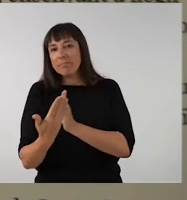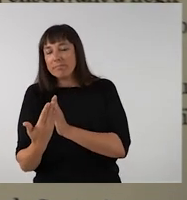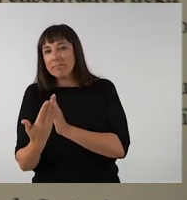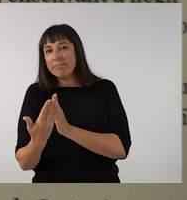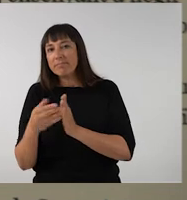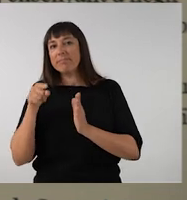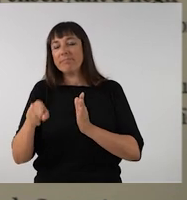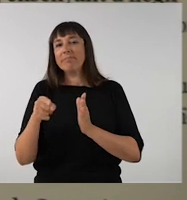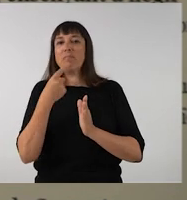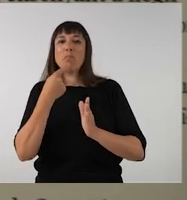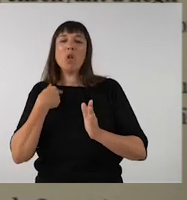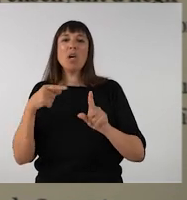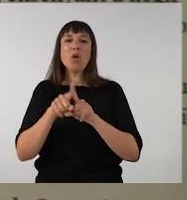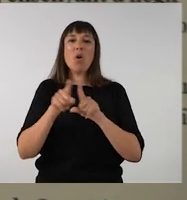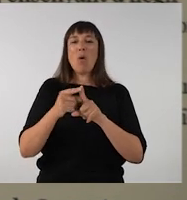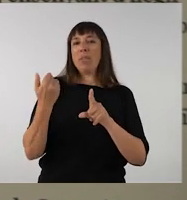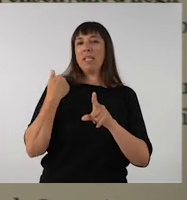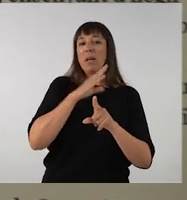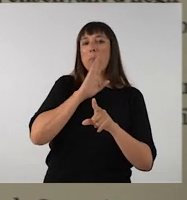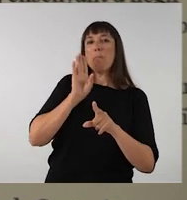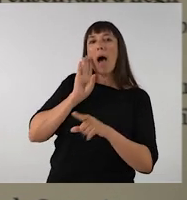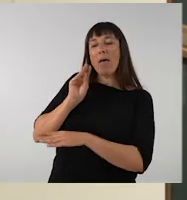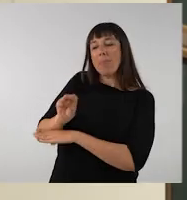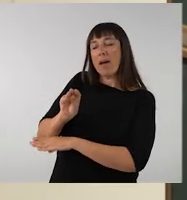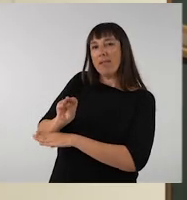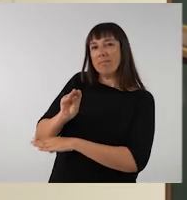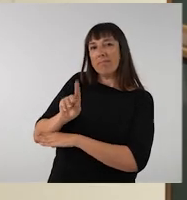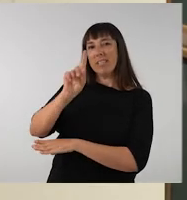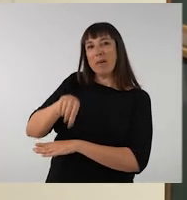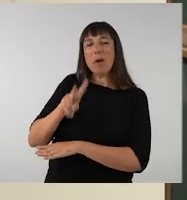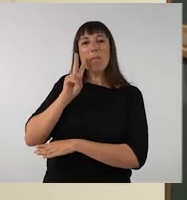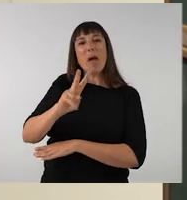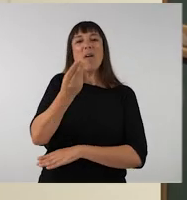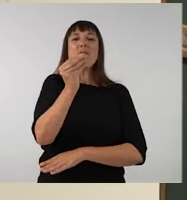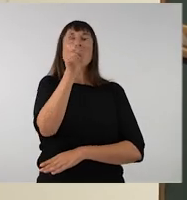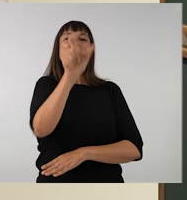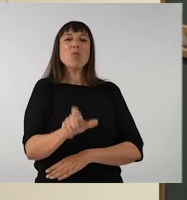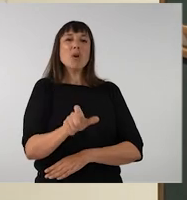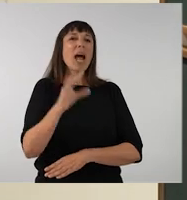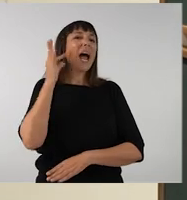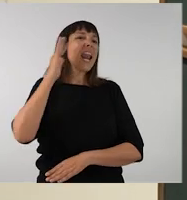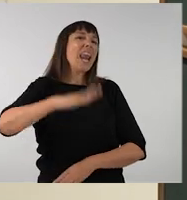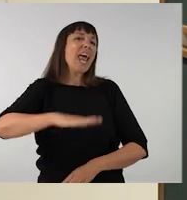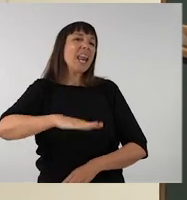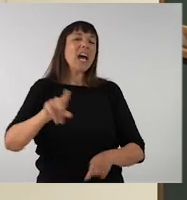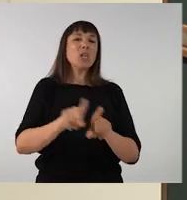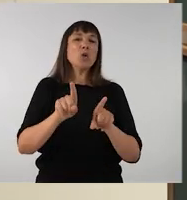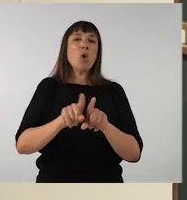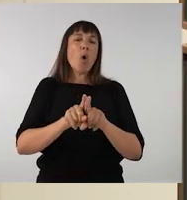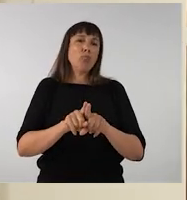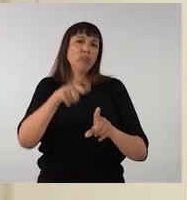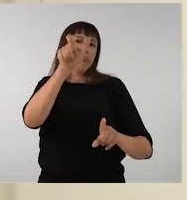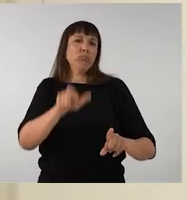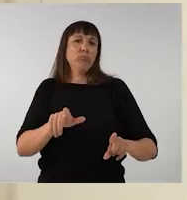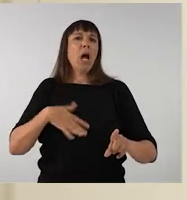Per tant, ens parla d'aquesta transmissió a través del llinatge matern, també ens presenta la figura de les